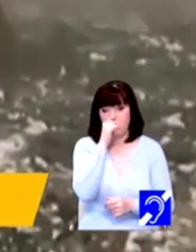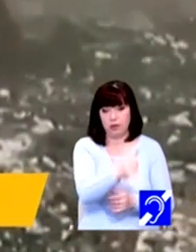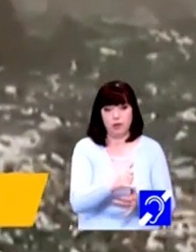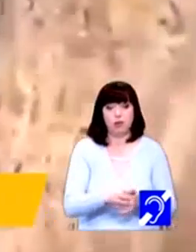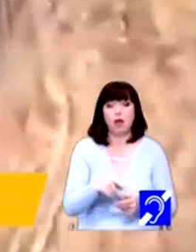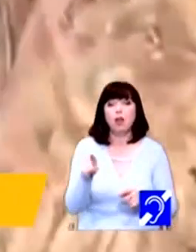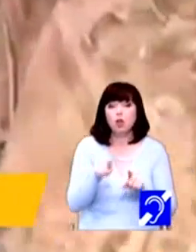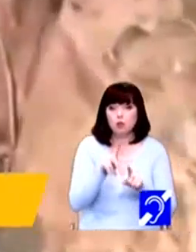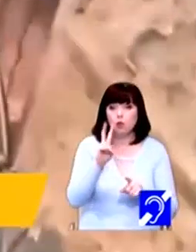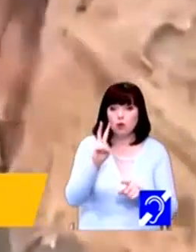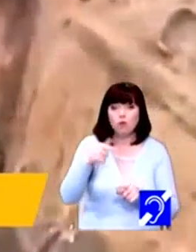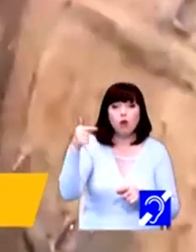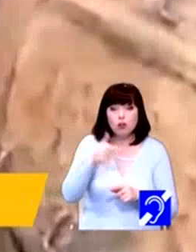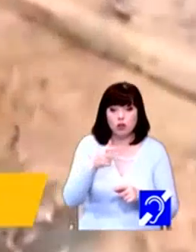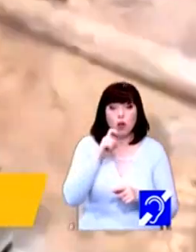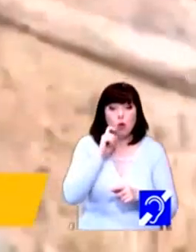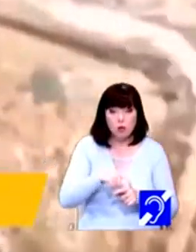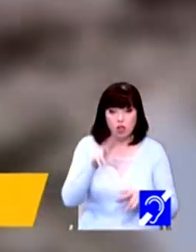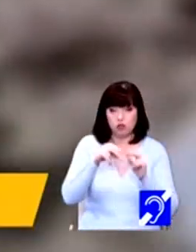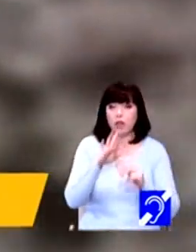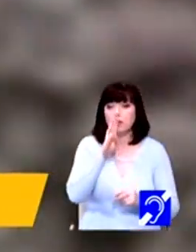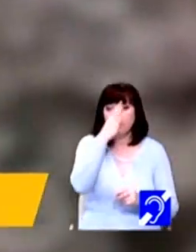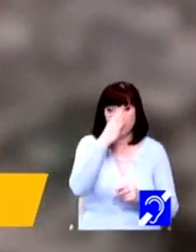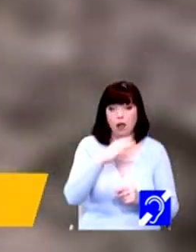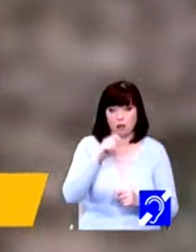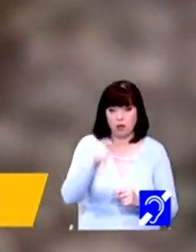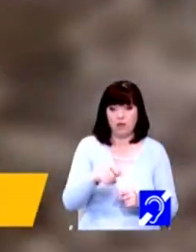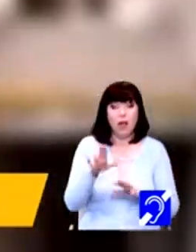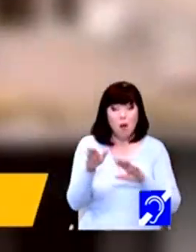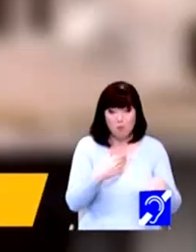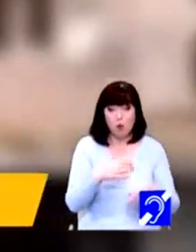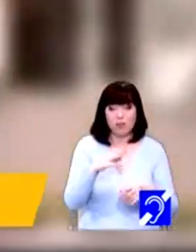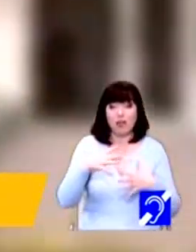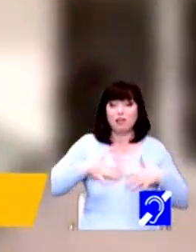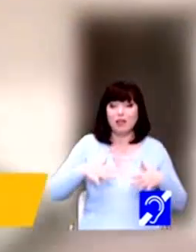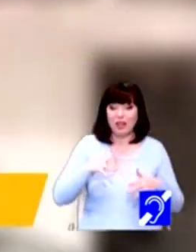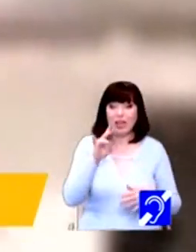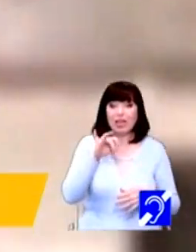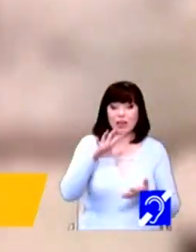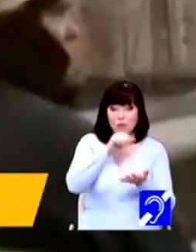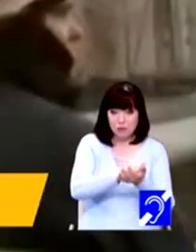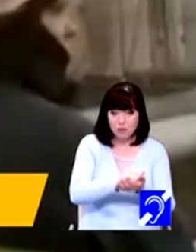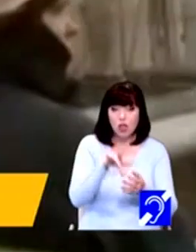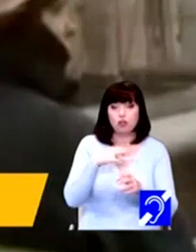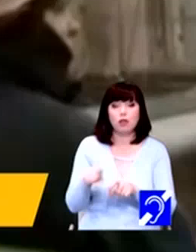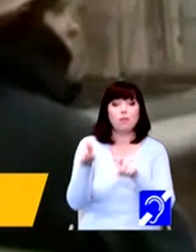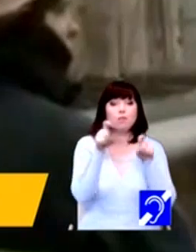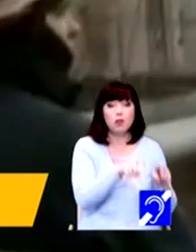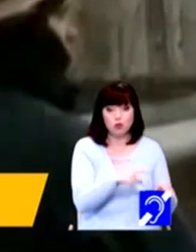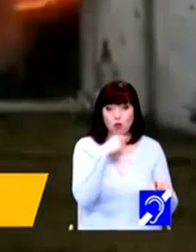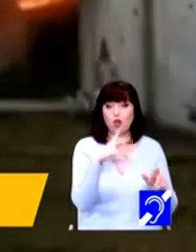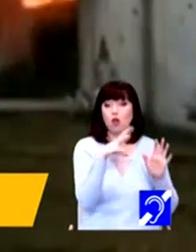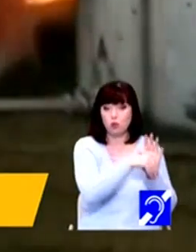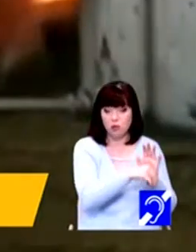de cetățenie ucraineană este un trădător de război. În 2014, în urma ocupării Crimeei de către Federația Rusă, a trecut de partea agresorului. A